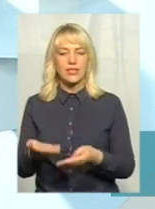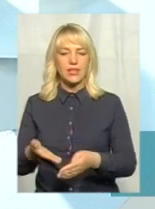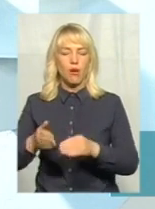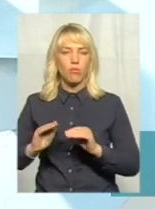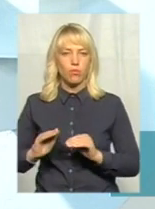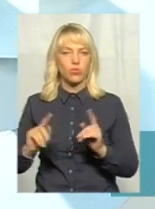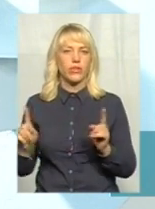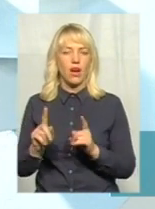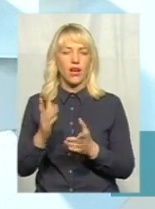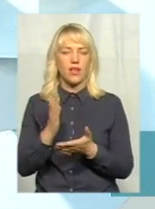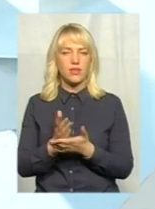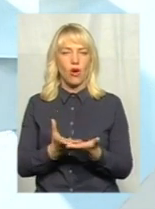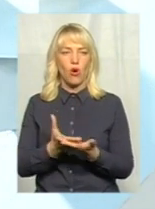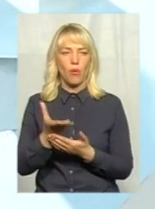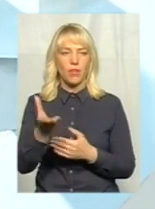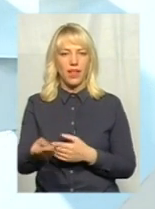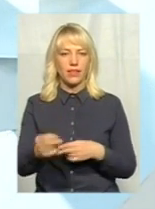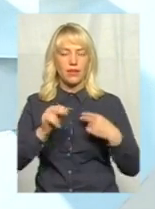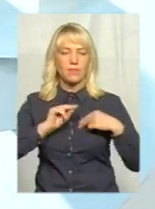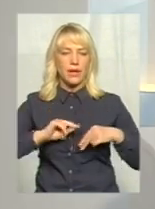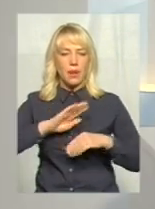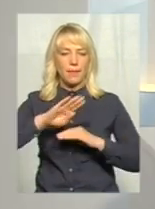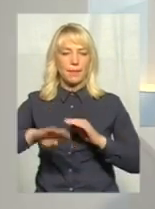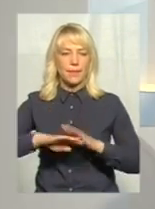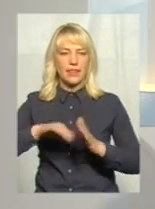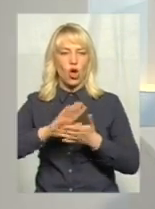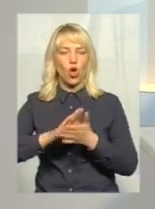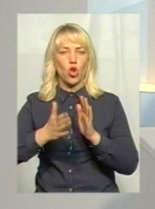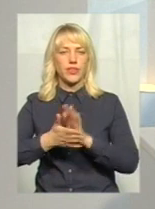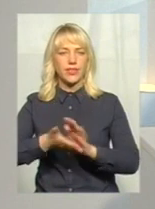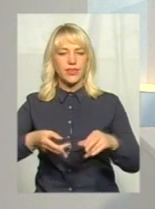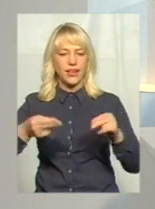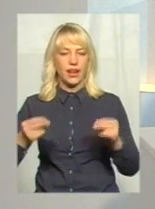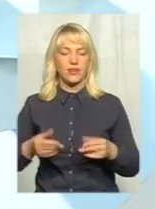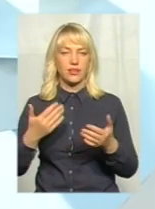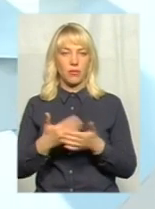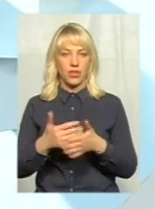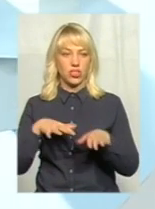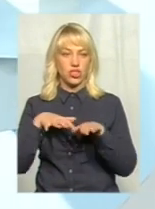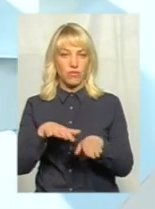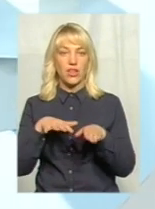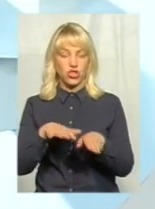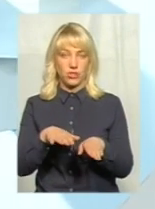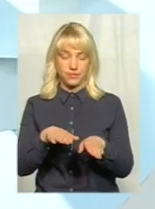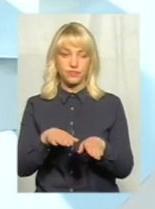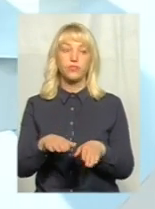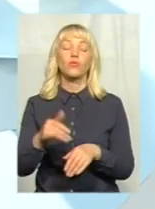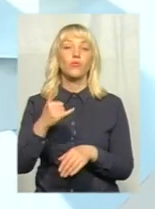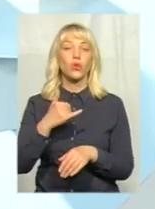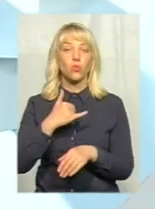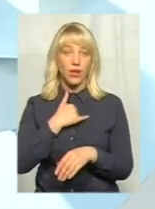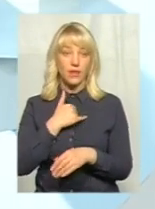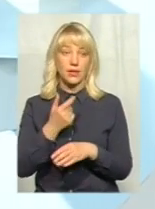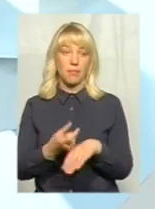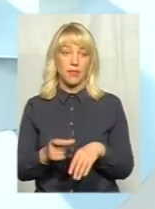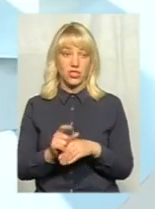яка оплата праці під контракти. Дуже цікаво. Допустимо, швачка. У нас більше